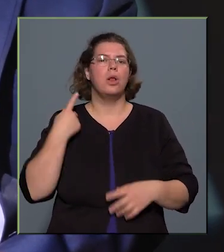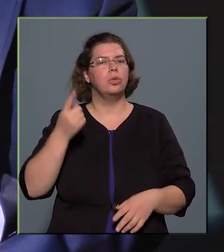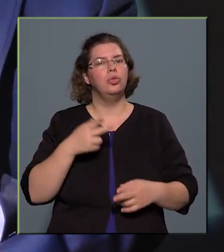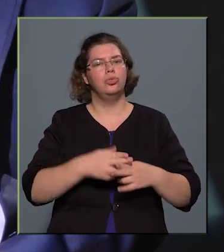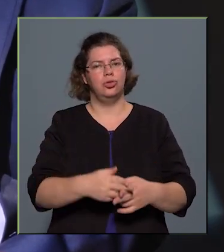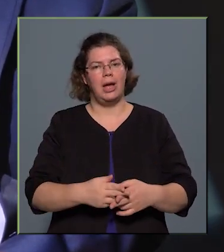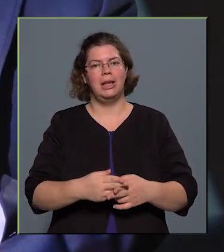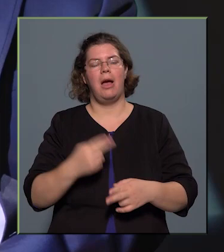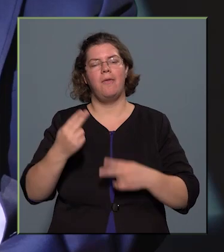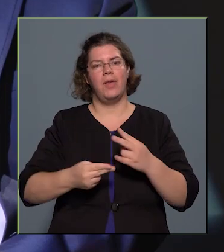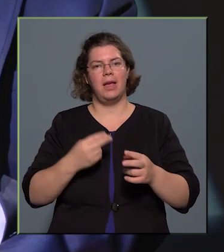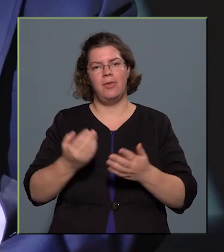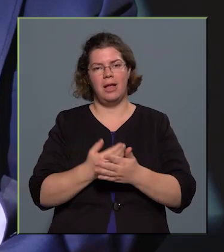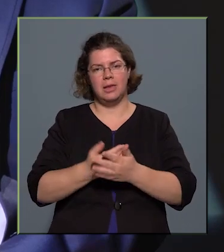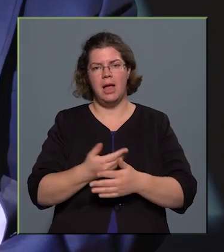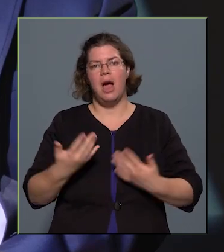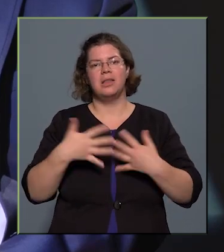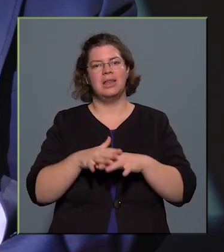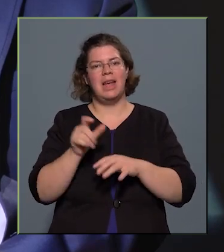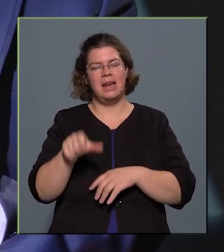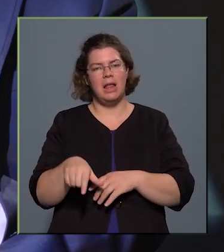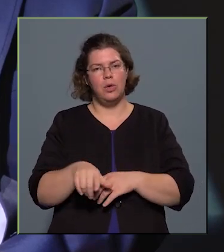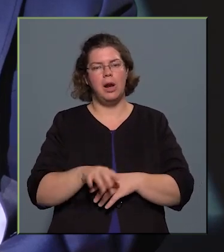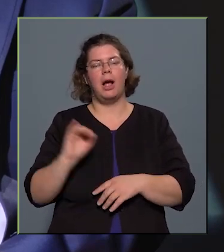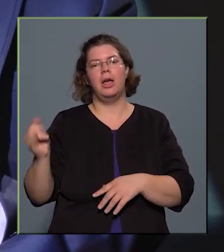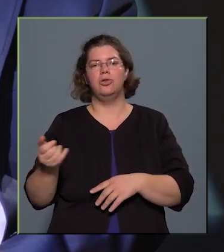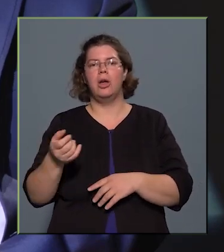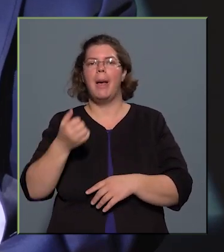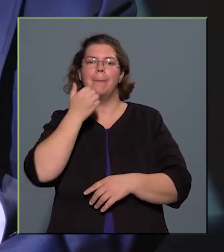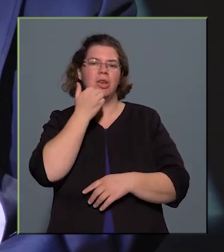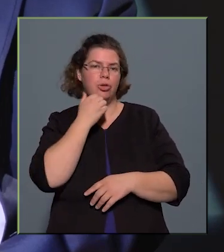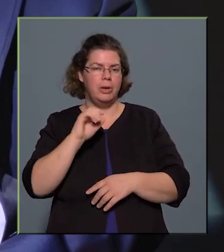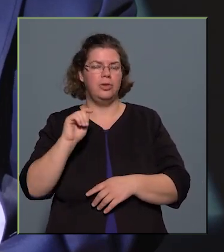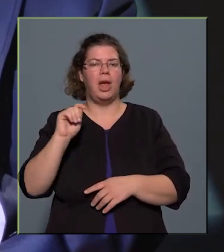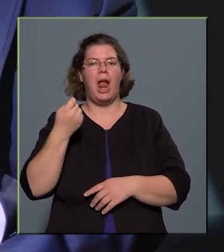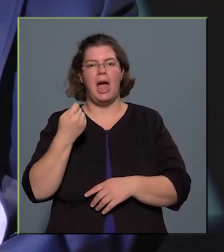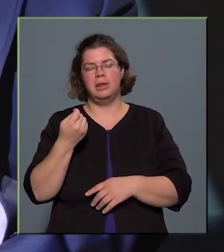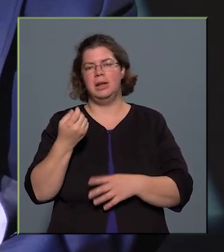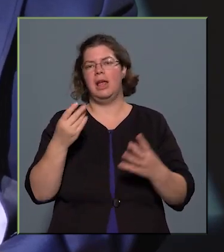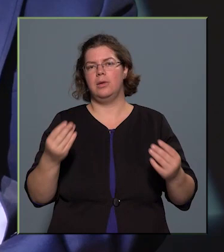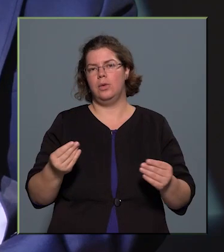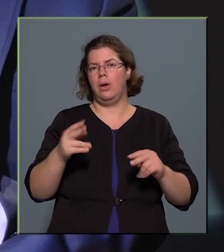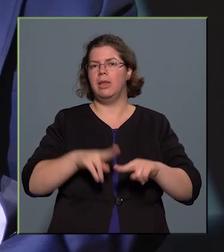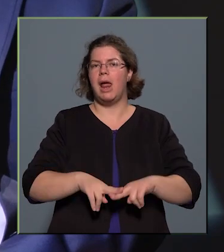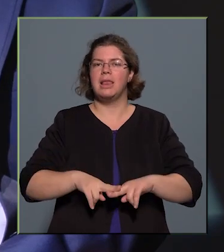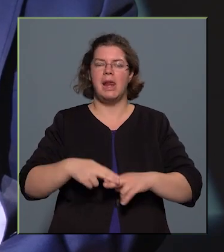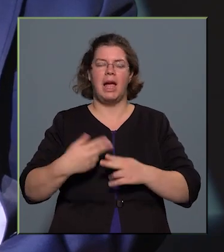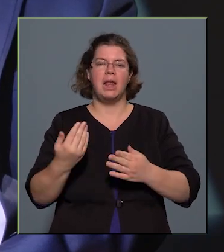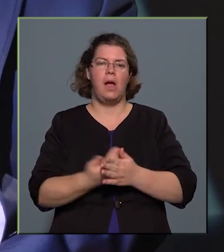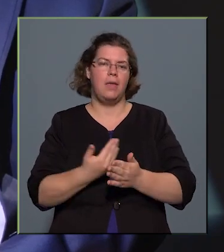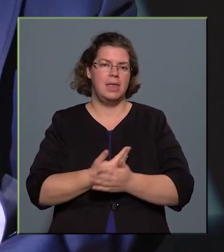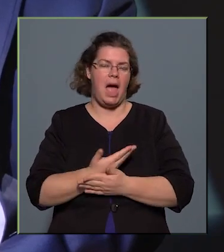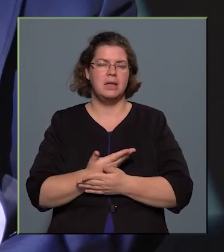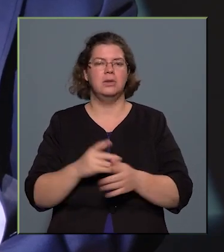segíteni a végfelhasználónak, az integrátornak, és lehetőleg Mitsubishi Electric eszközöket vagy rendszereket is használjon a